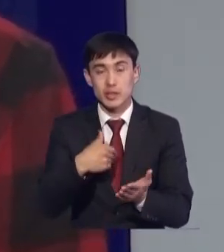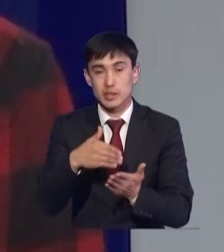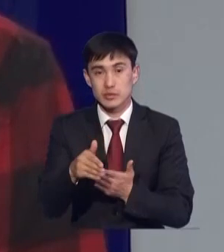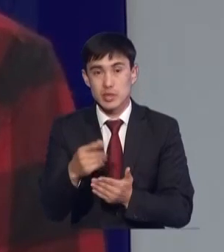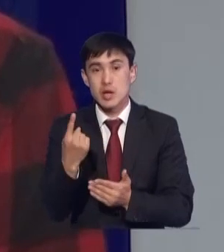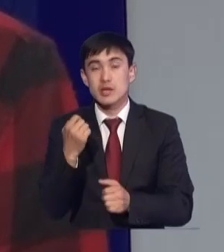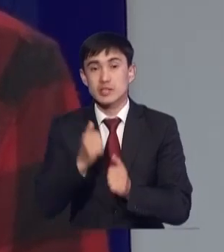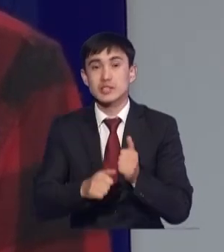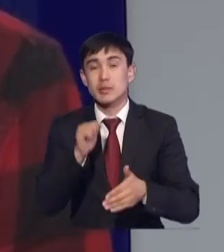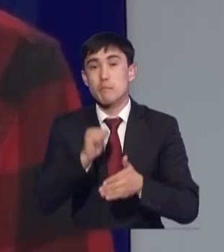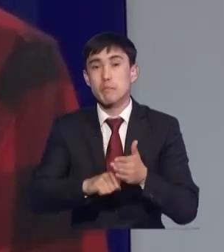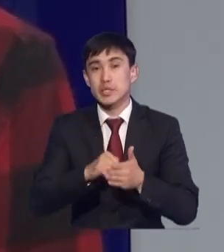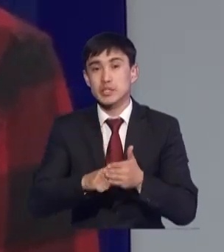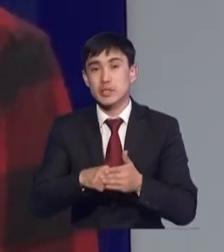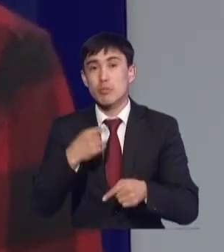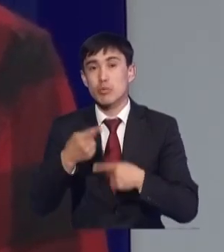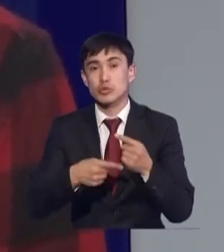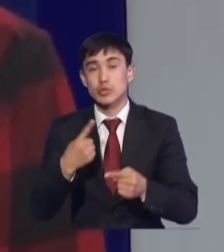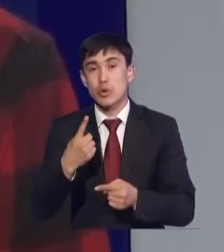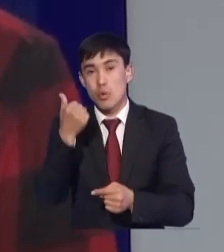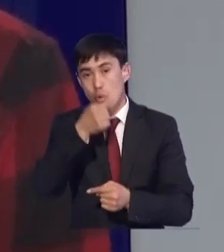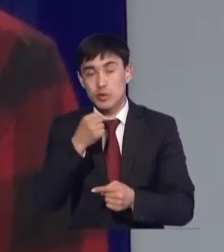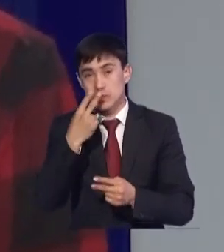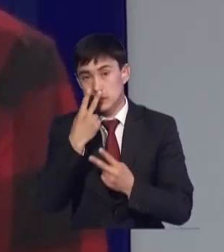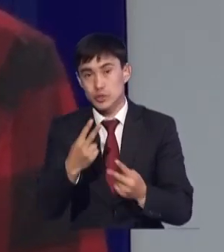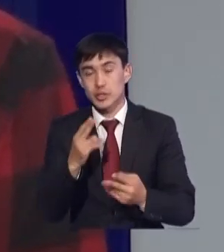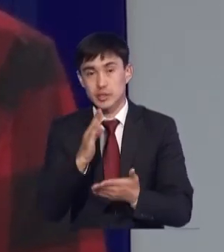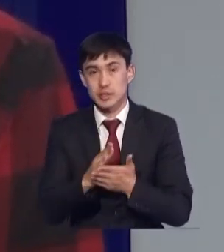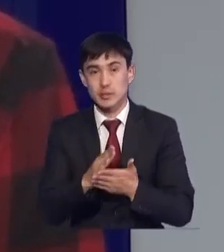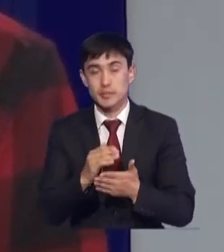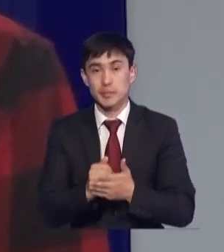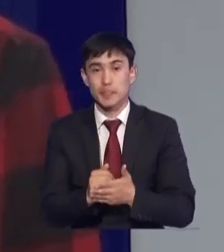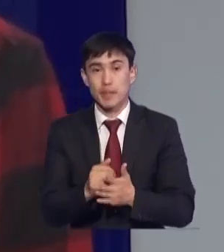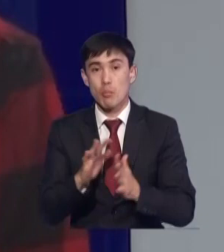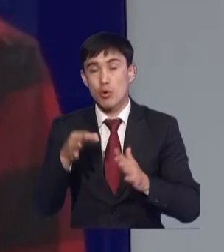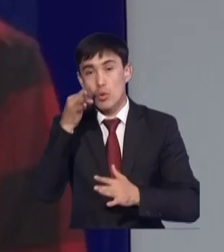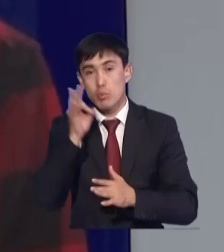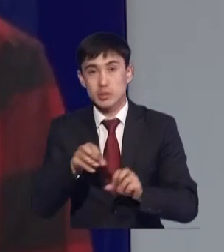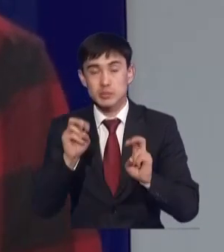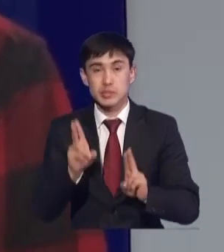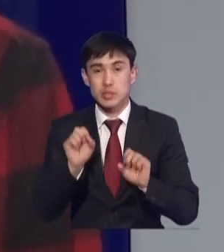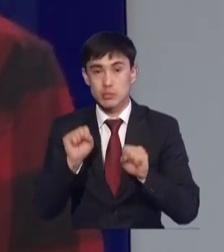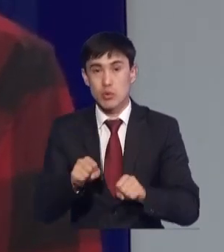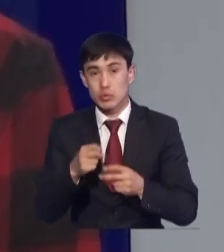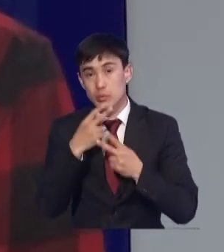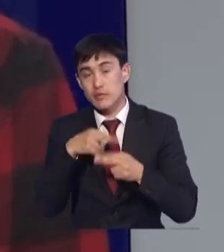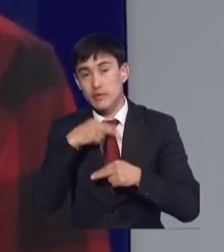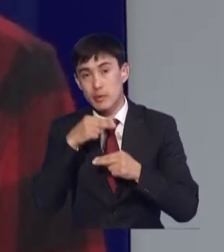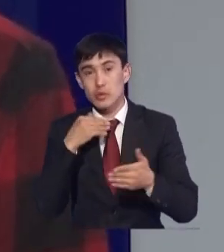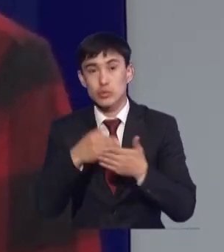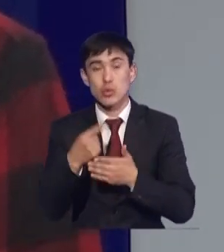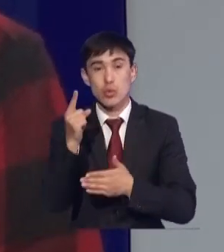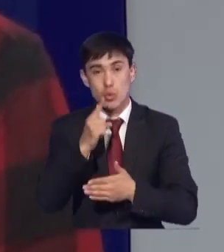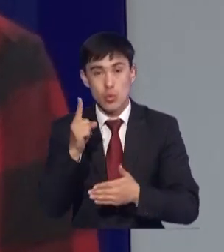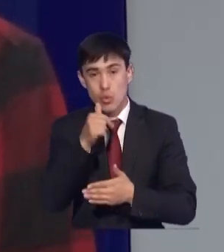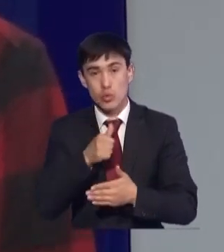первые признаки заметны после года то есть некоторые более опытные так специалисты могут и обратить внимание до года то